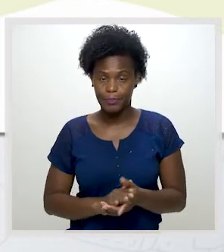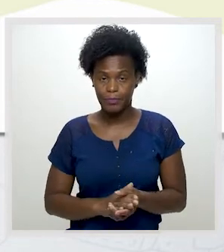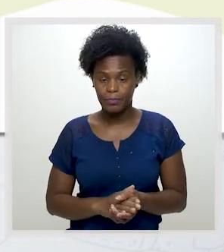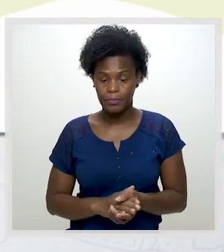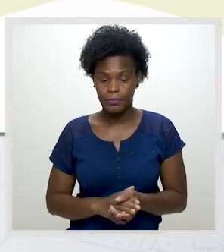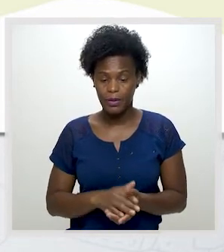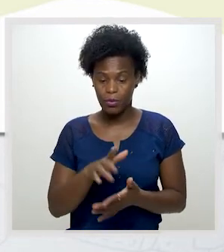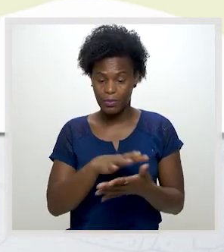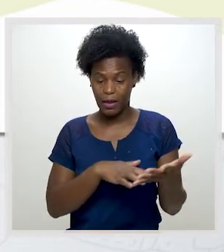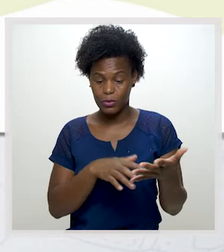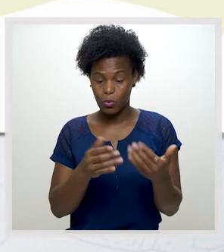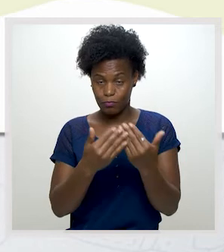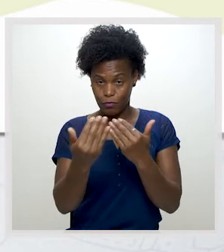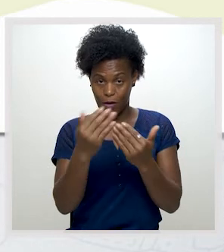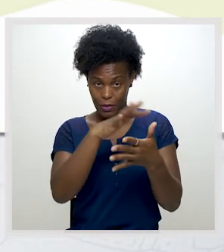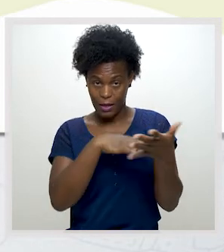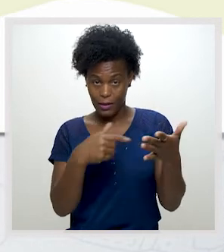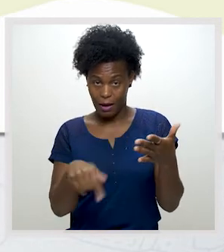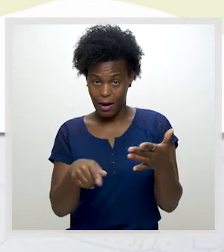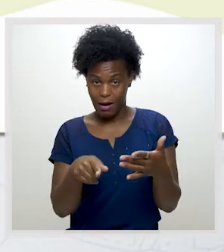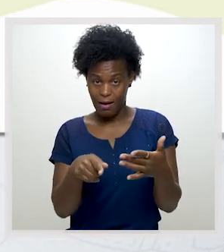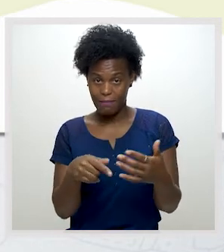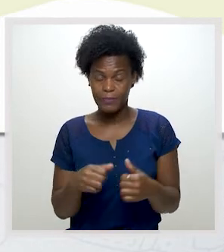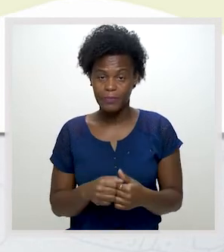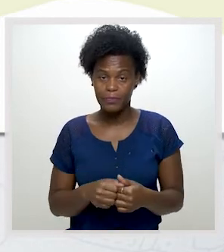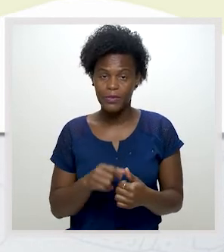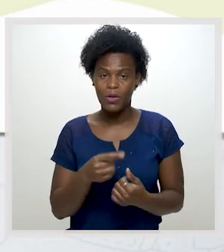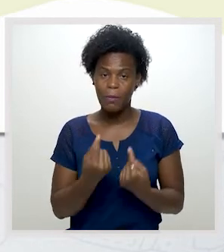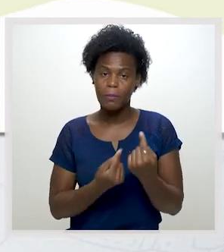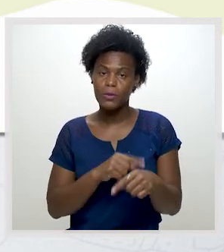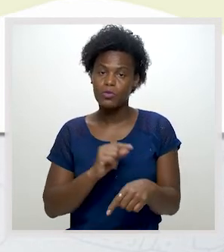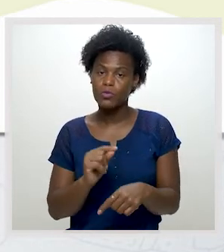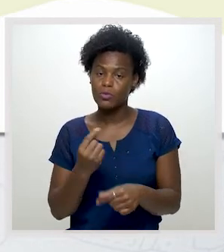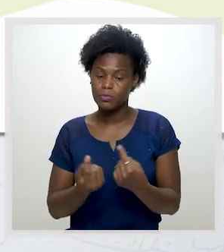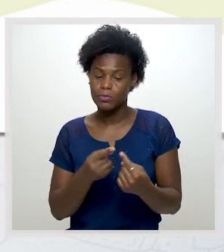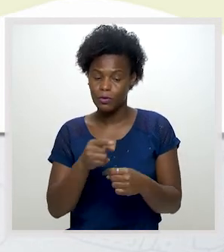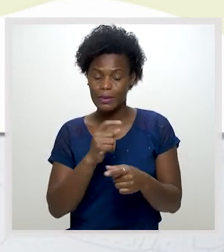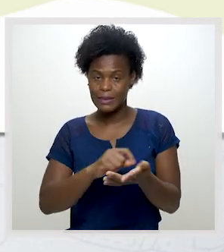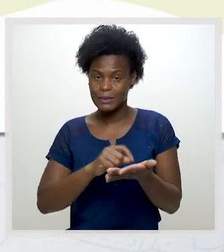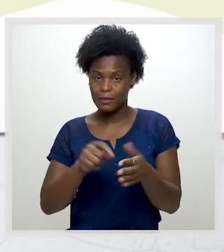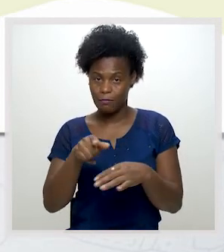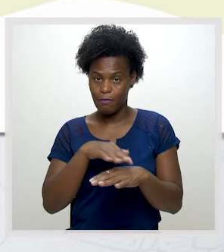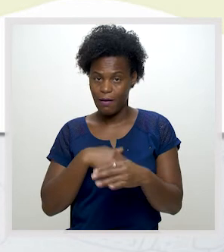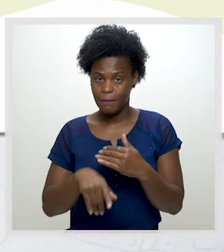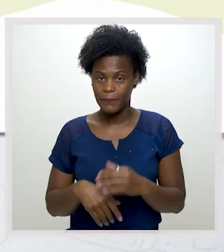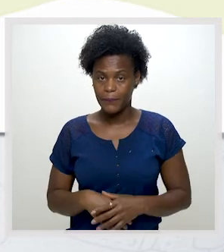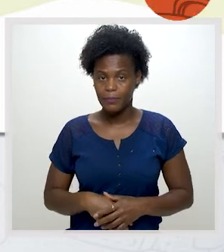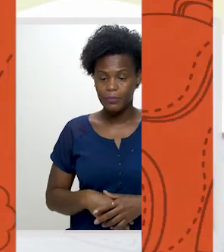C'est bon? Tu as le texte devant toi? Alors, tu as quelques minutes pour faire cet